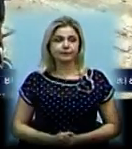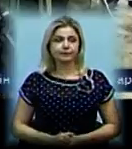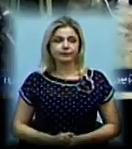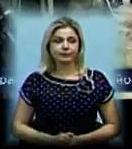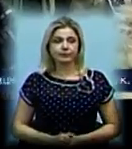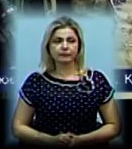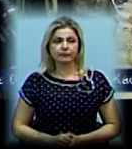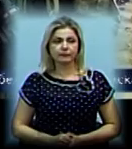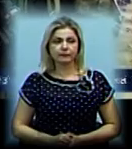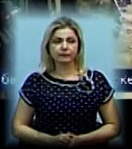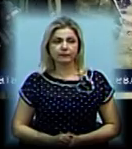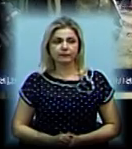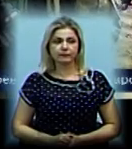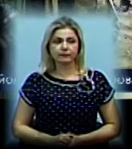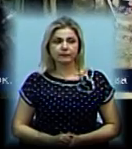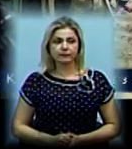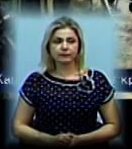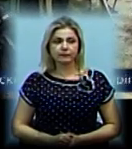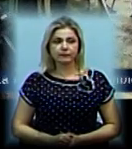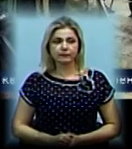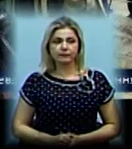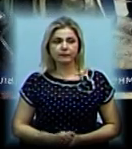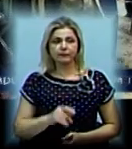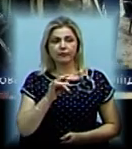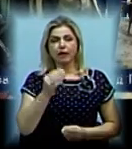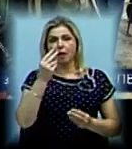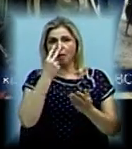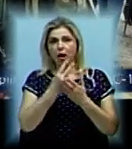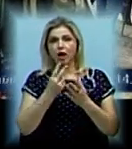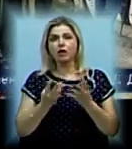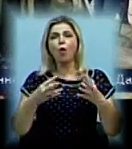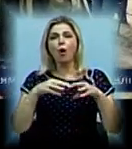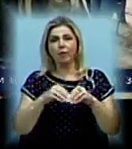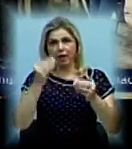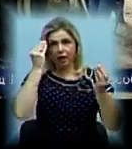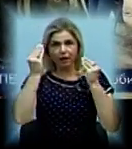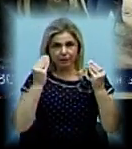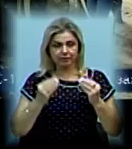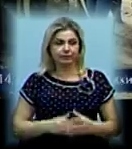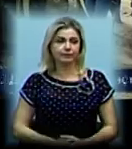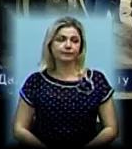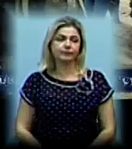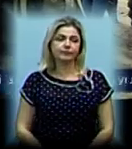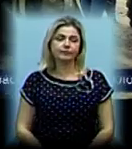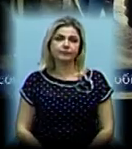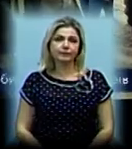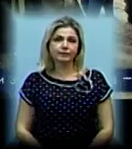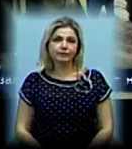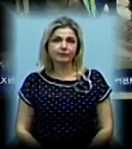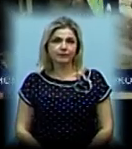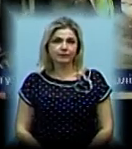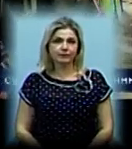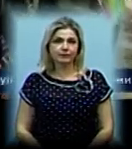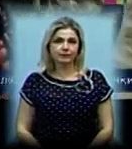батарейки. Каска кевларова з кріпленням, яке йде в комплекті під ПВС-14. Далі – це